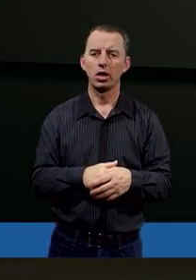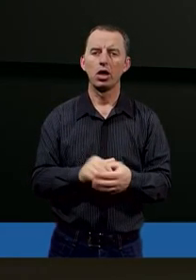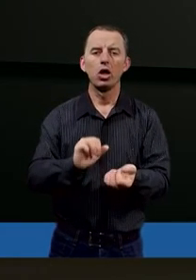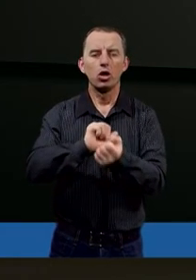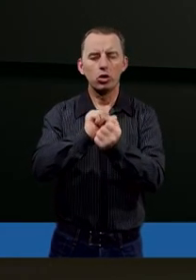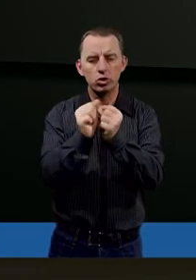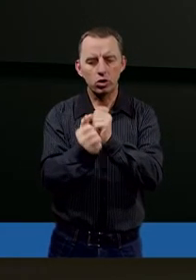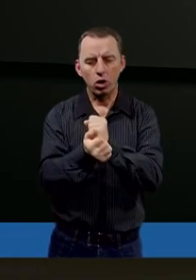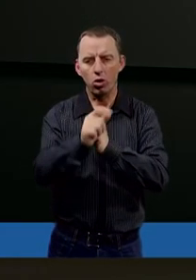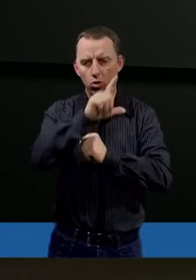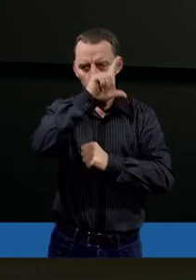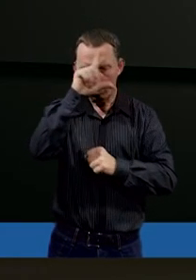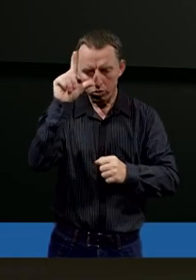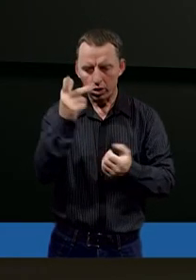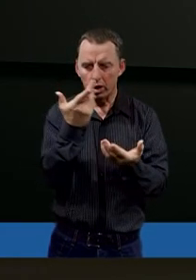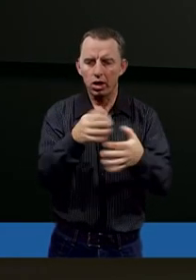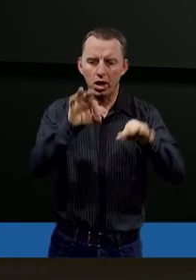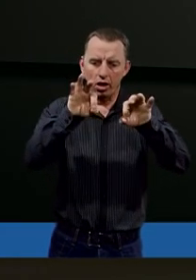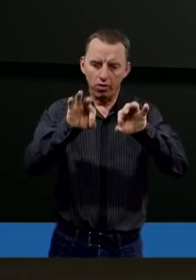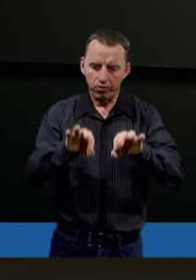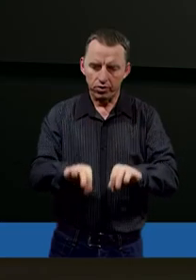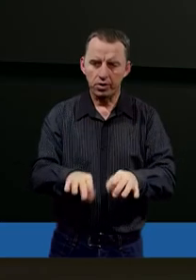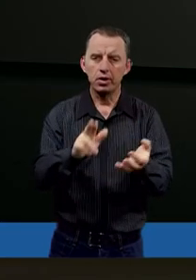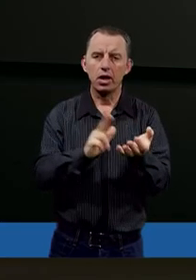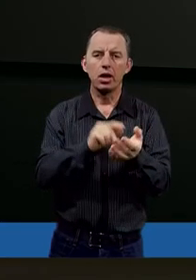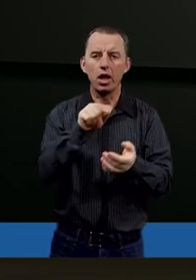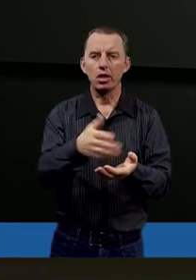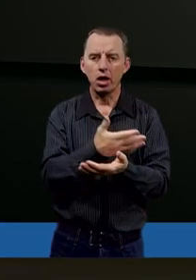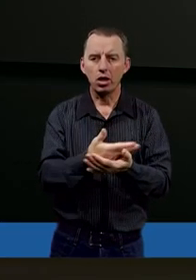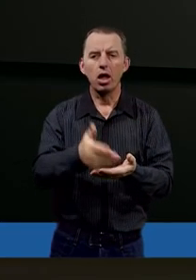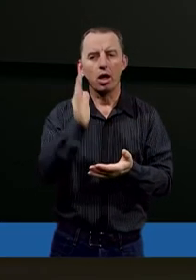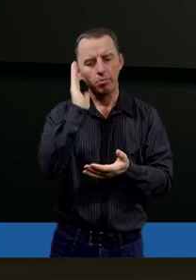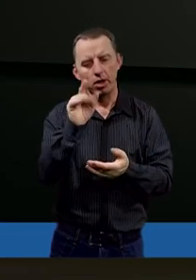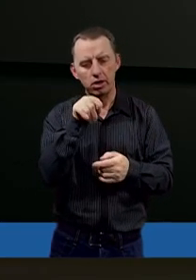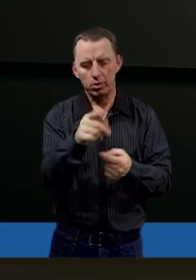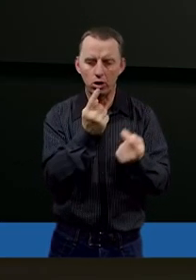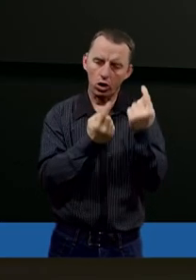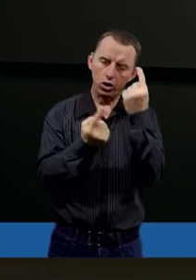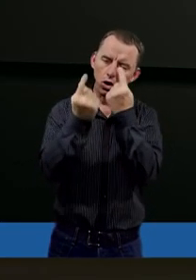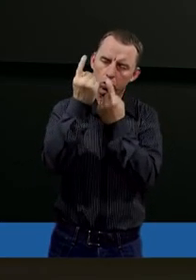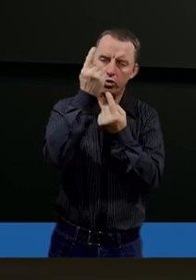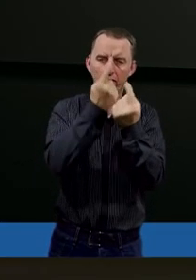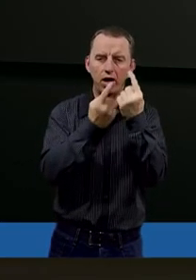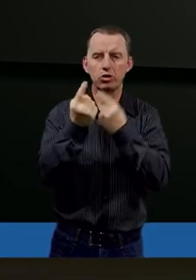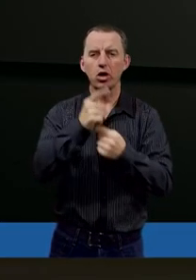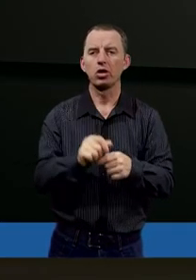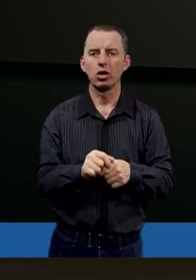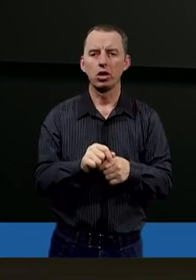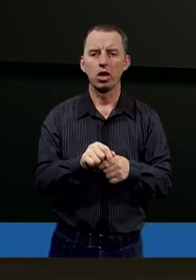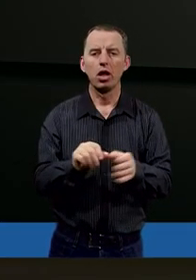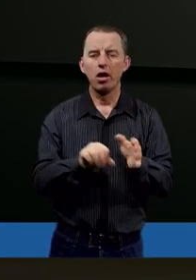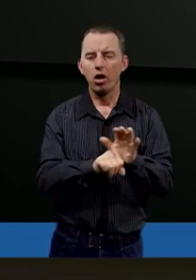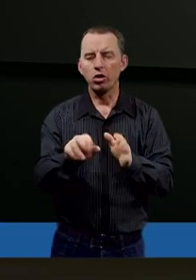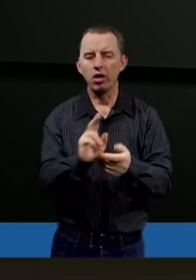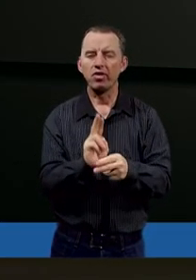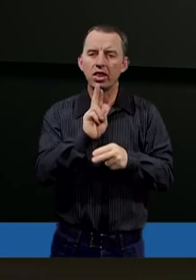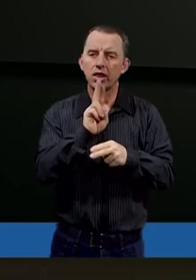są ludzie niewinni na tej ziemi. Będziemy to rozważać. We wstępie